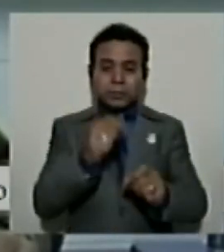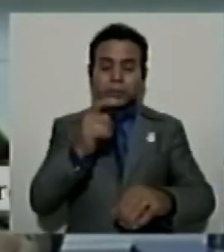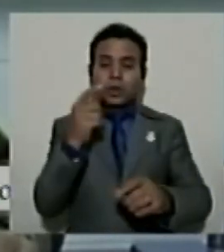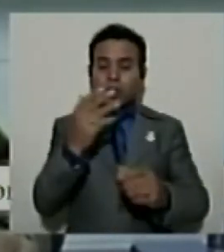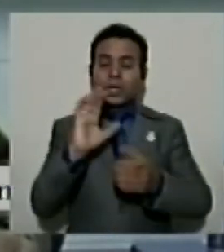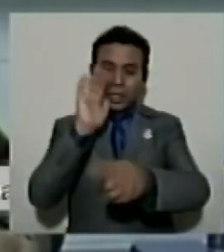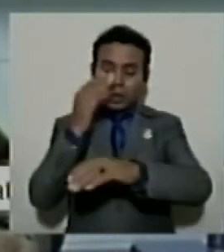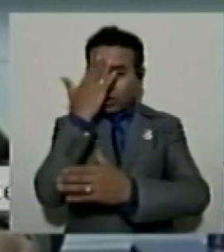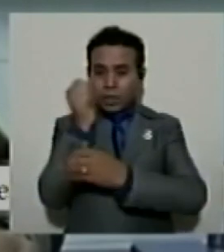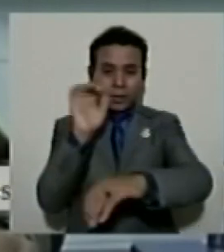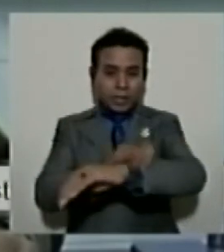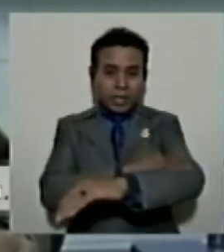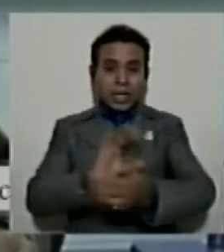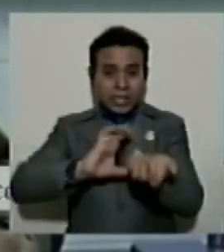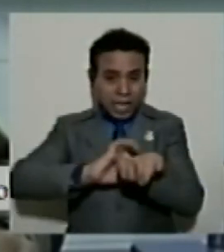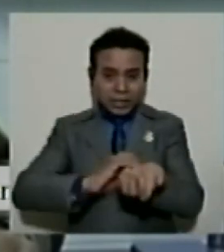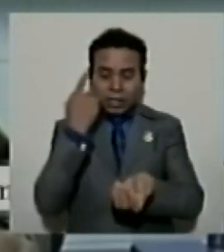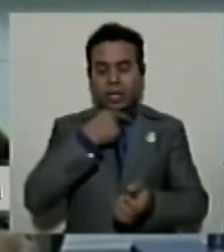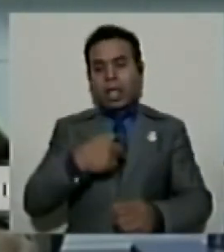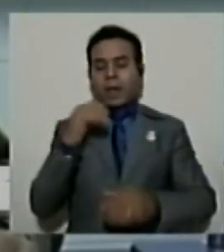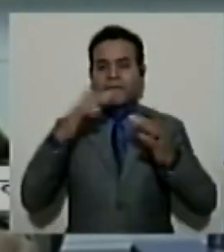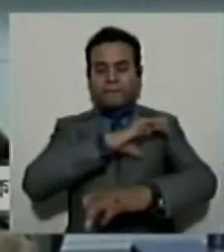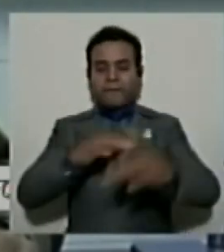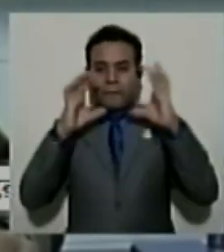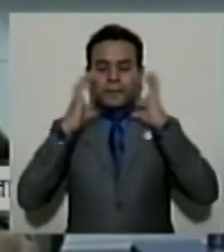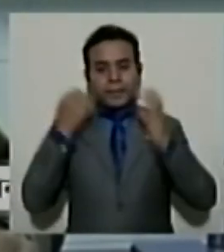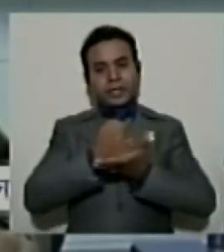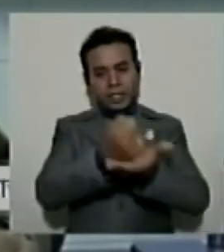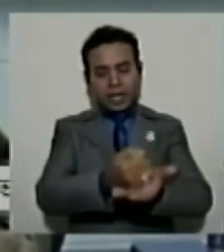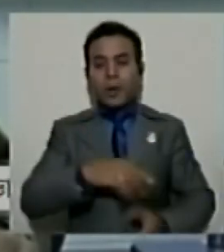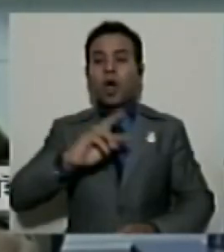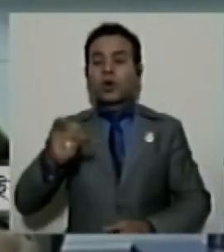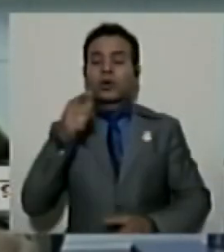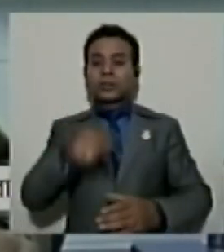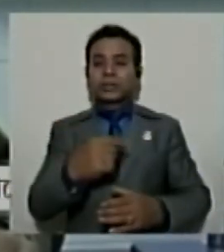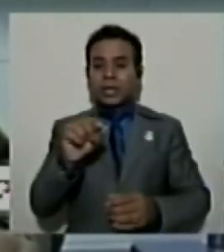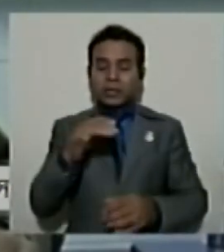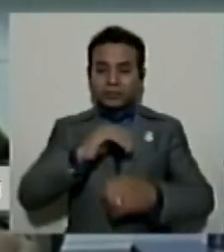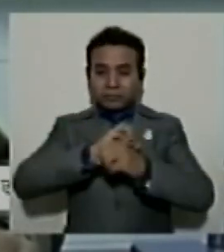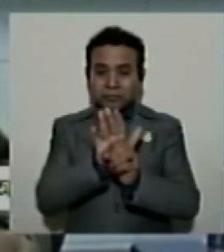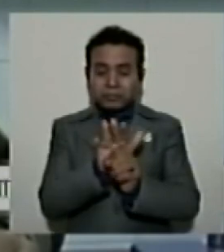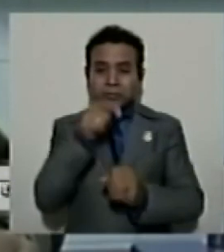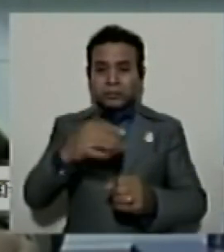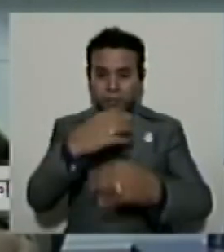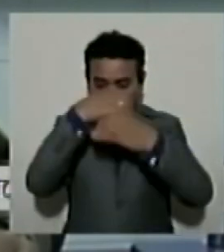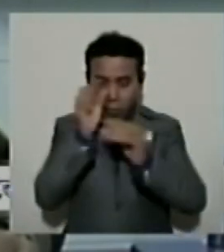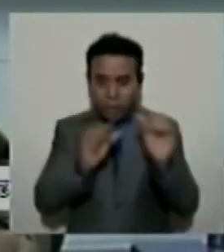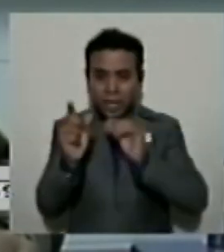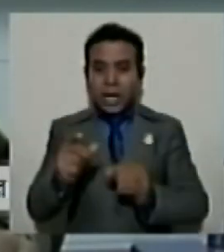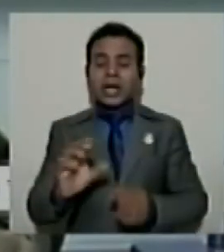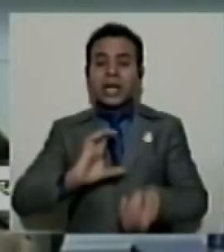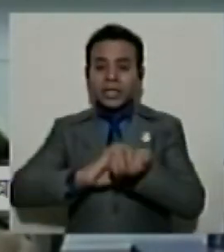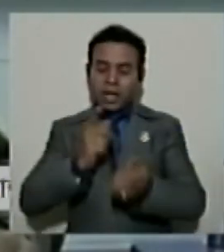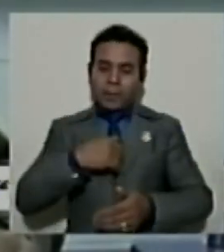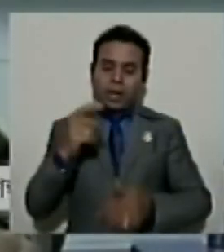আমি এটা নির্ধারণ, এটা স্বাস্থ্য অধিদপ্তরের একটি কমিটি রয়েছে, কমিটি এই মাস্কগুলোর মান নির্ধারণ করার পরেই আমরা সেগুলো ক্রয় করে